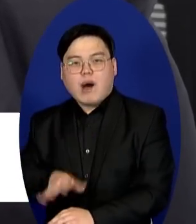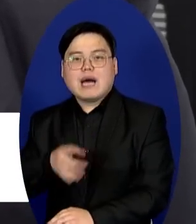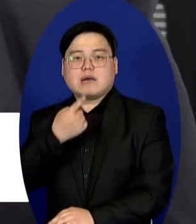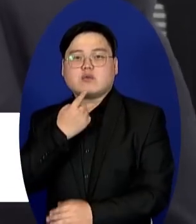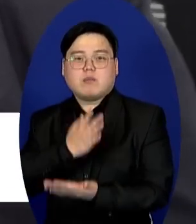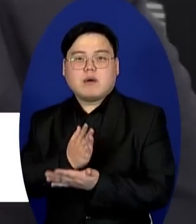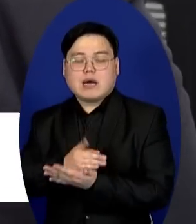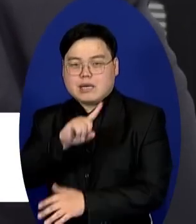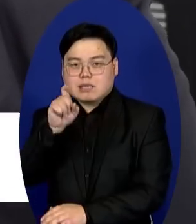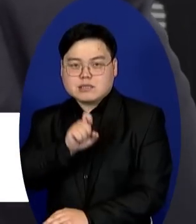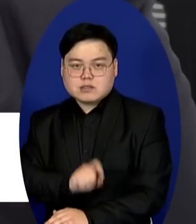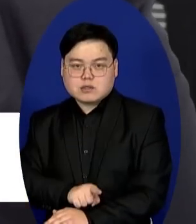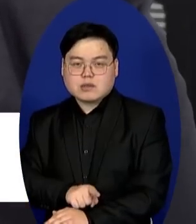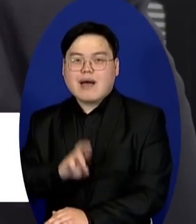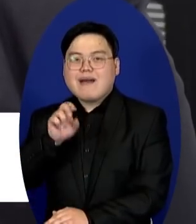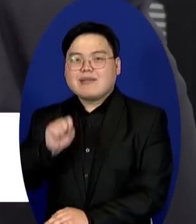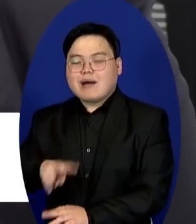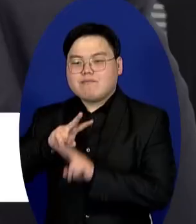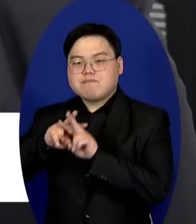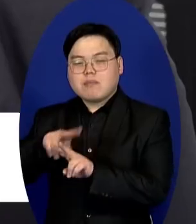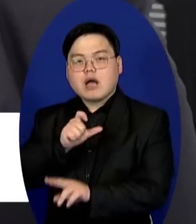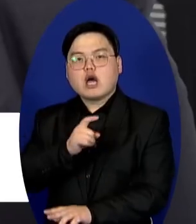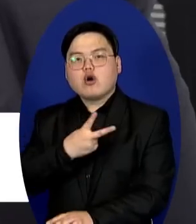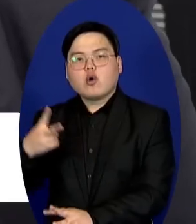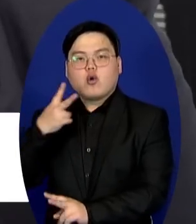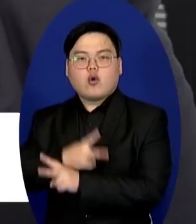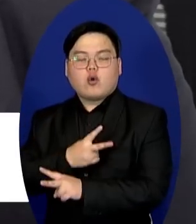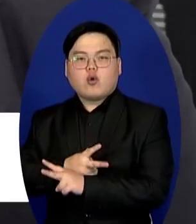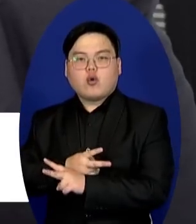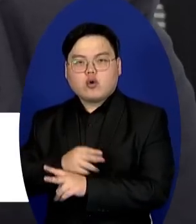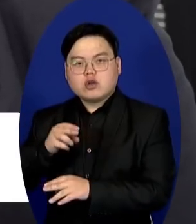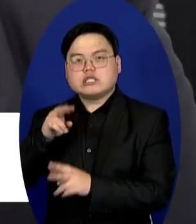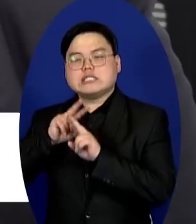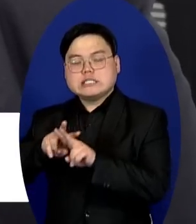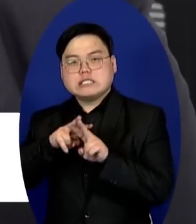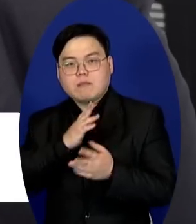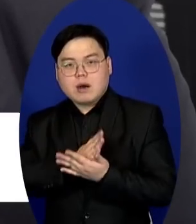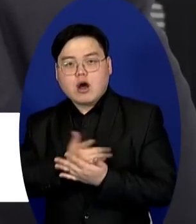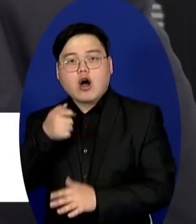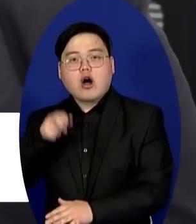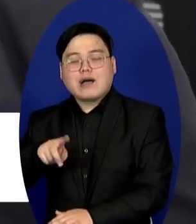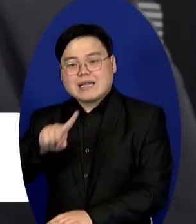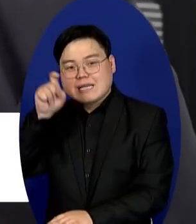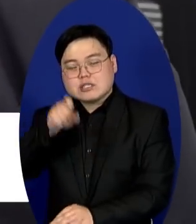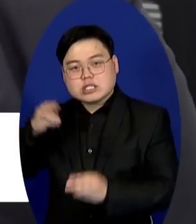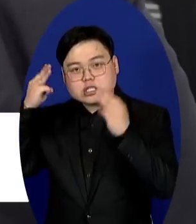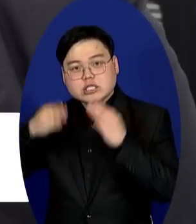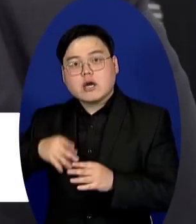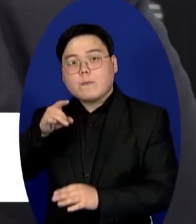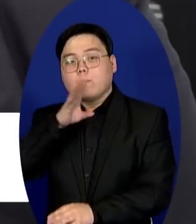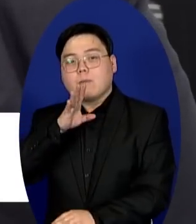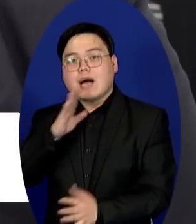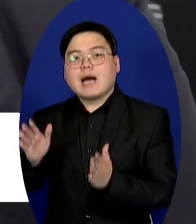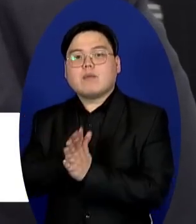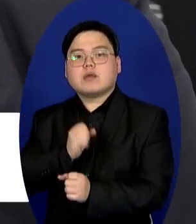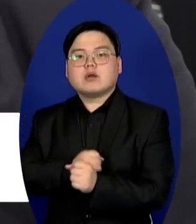асуудал учраас ял шийтгэлийн хувьд бол эргүү үйлдэл цаасан тодорхой шийтгэлүүдийг оноодог. Гол нь энэ асуудлыг шийдвэрлэхийн тулд